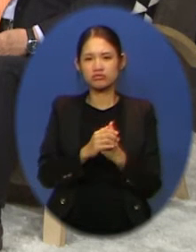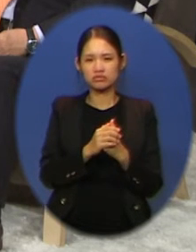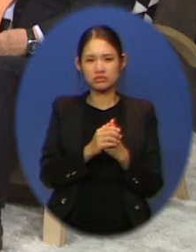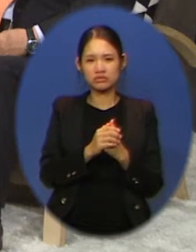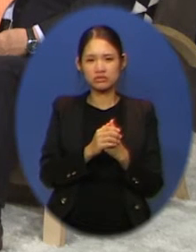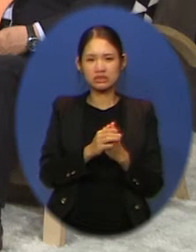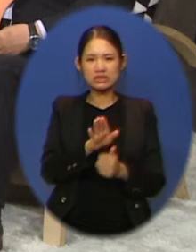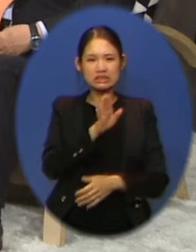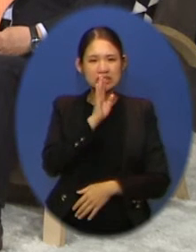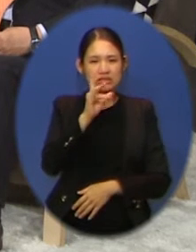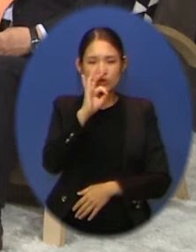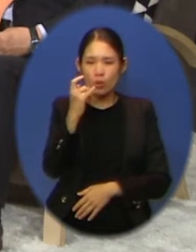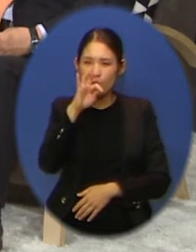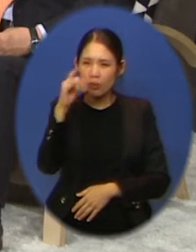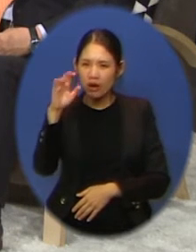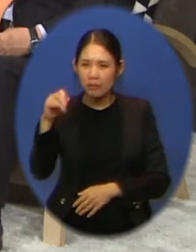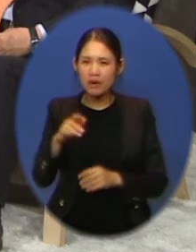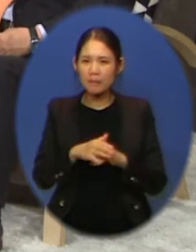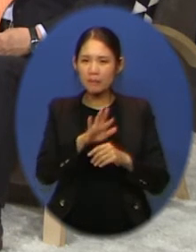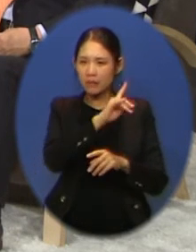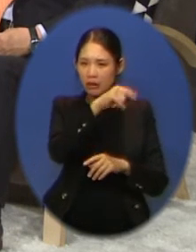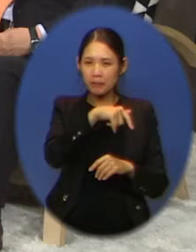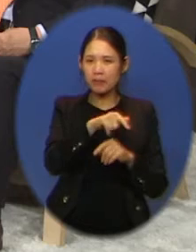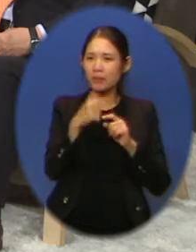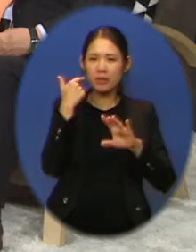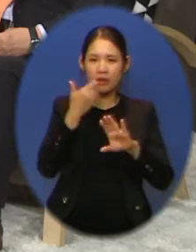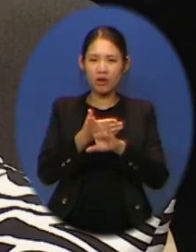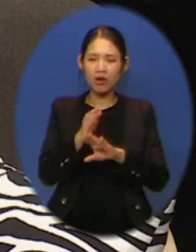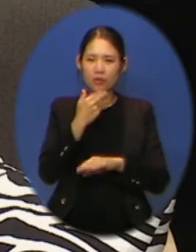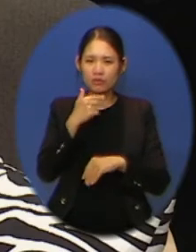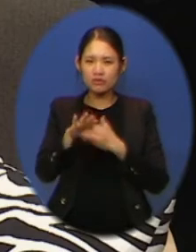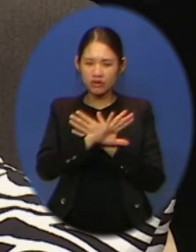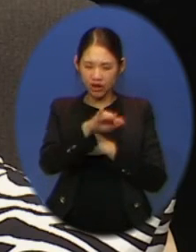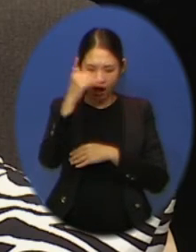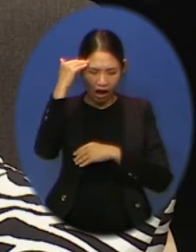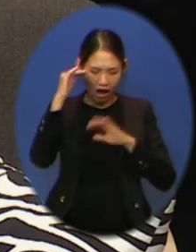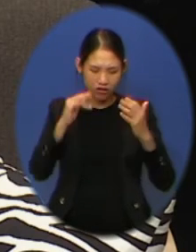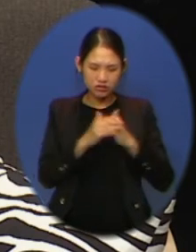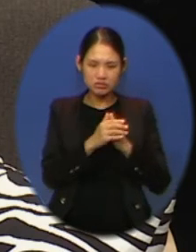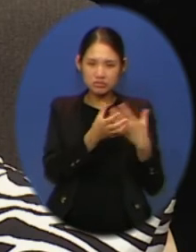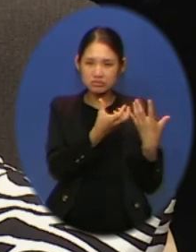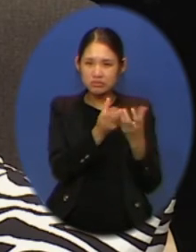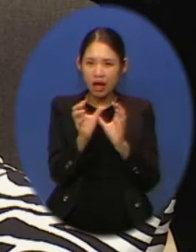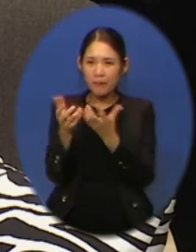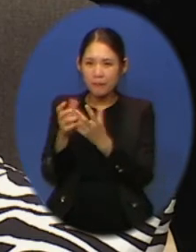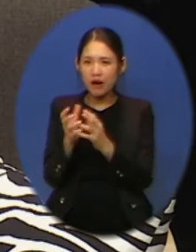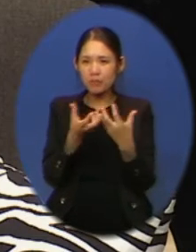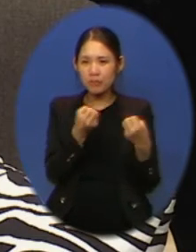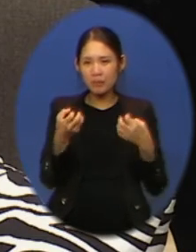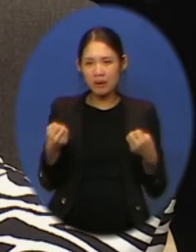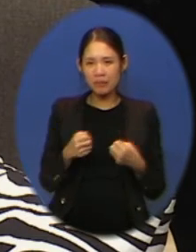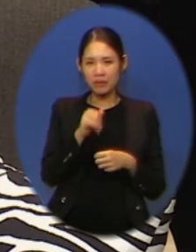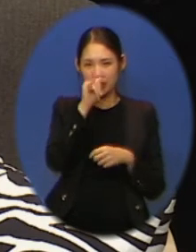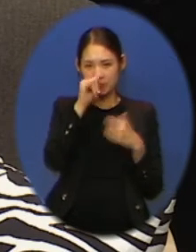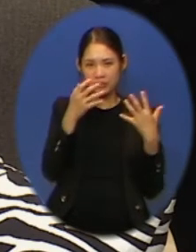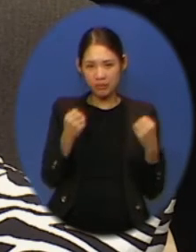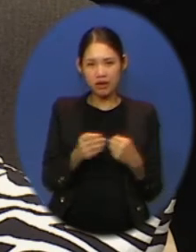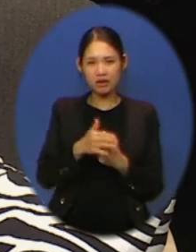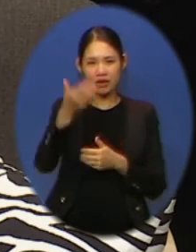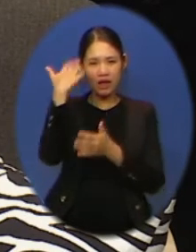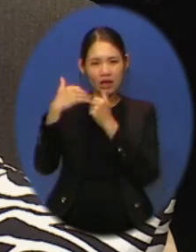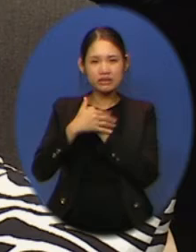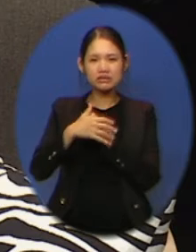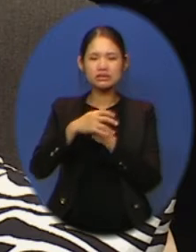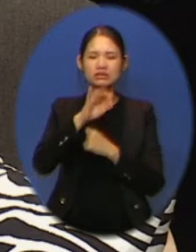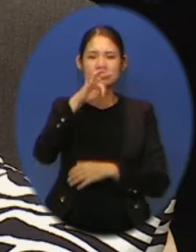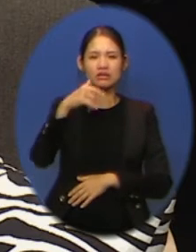적이 없는데 여기는 뭐 복잡하게 무슨 파 그 옛날 이시조선 때 동인서인 거지. 네.